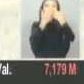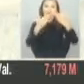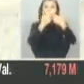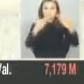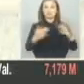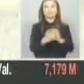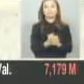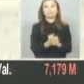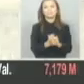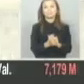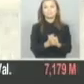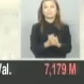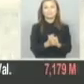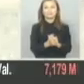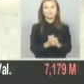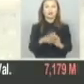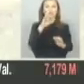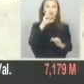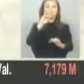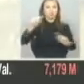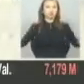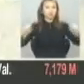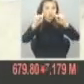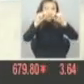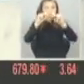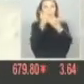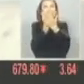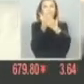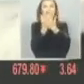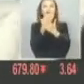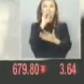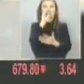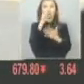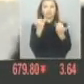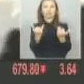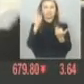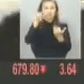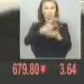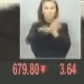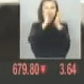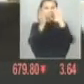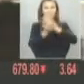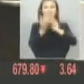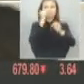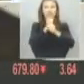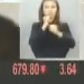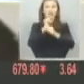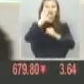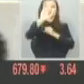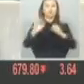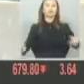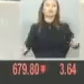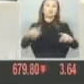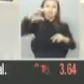ดิษฐ์ภัทรประสิทธิ์รัฐมนตรีช่วยว่าการกระทรวงการคลังกล่าวว่าจำเป็นต้องปฏิรูประบบการทำงานของกรมศุลกากรเพื่อร